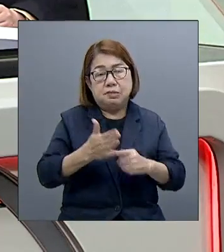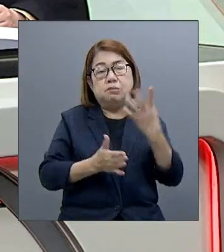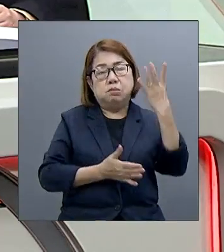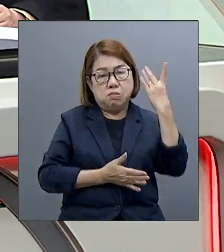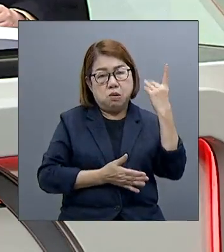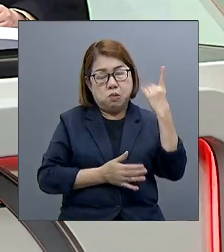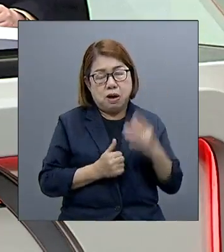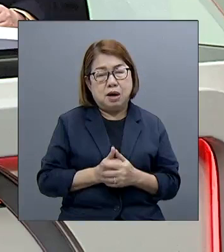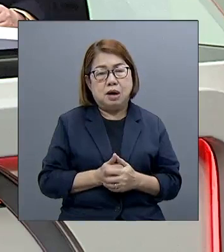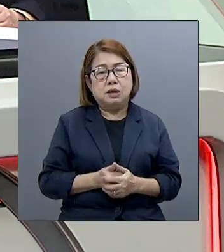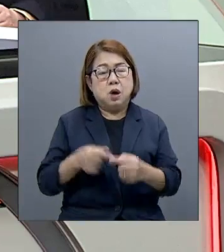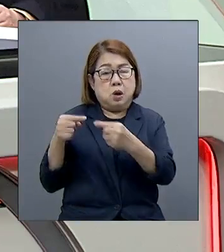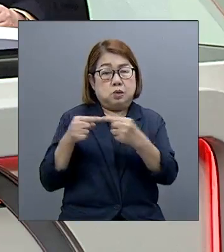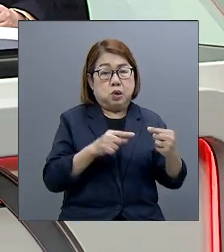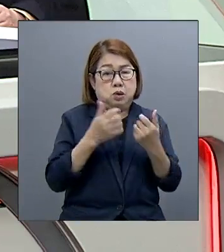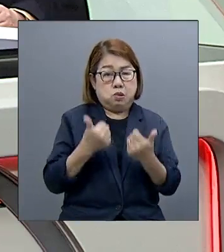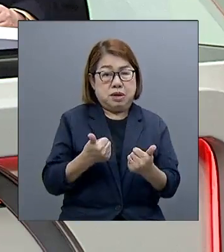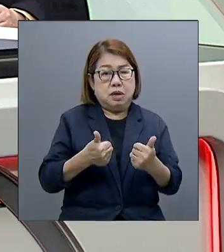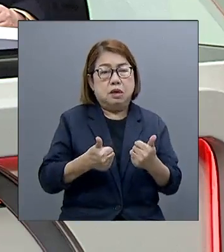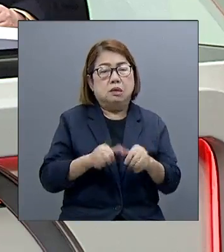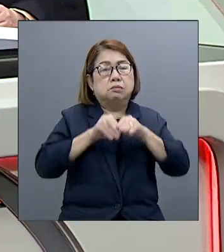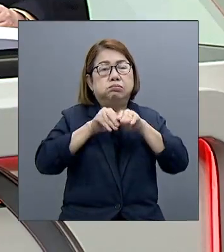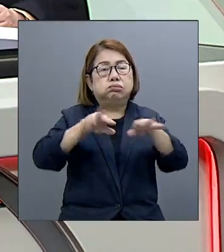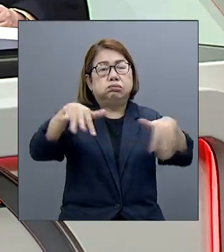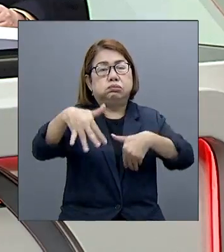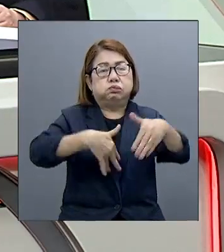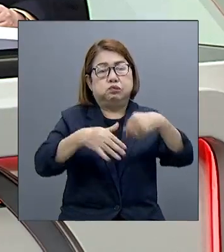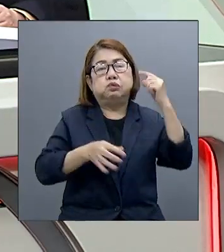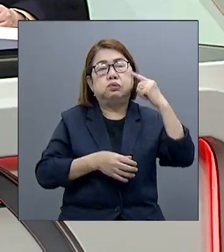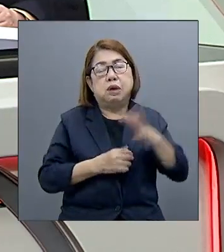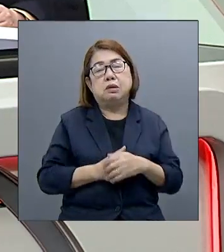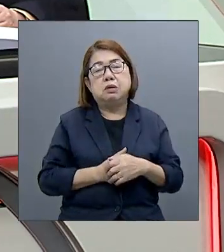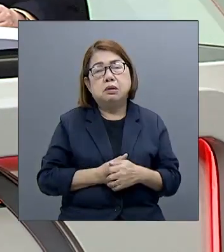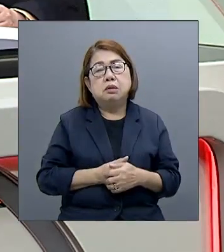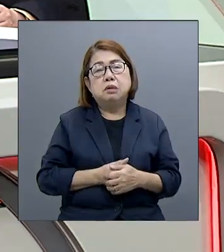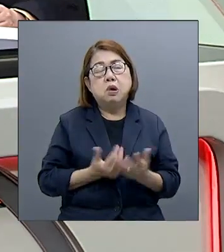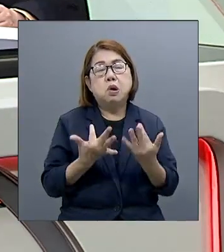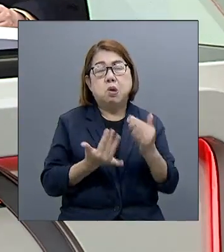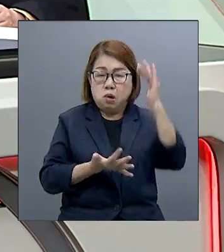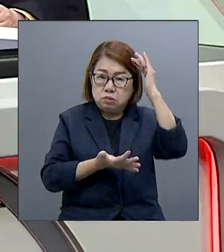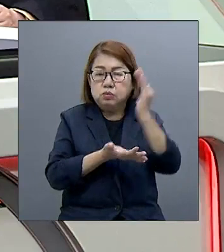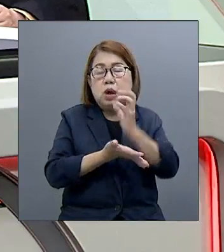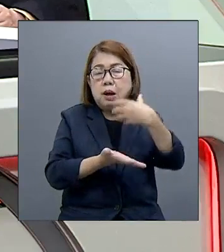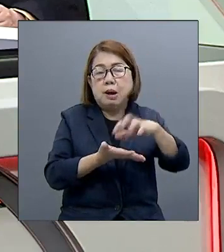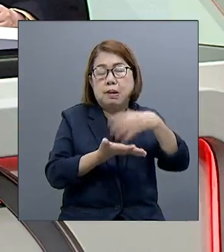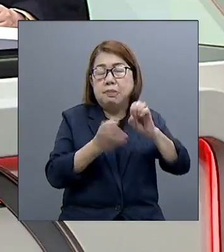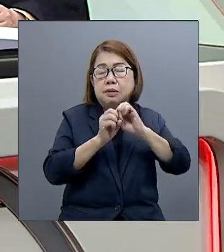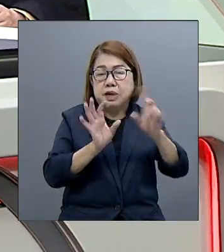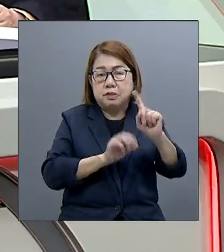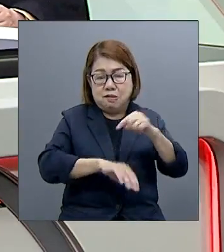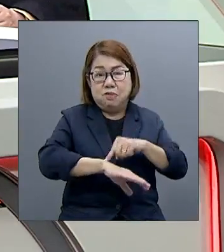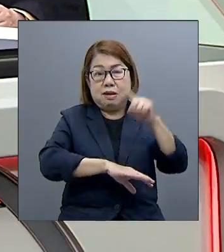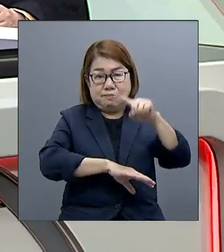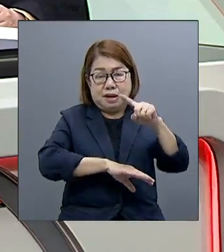านนี้จนกระทั่งวันนี้สาธารณชนคงจะติดตามว่าตำรวจจะให้ความชัดเจนในคดีนี้เพิ่มเติมอย่างไรบ้างในช่วงบ่ายนะ